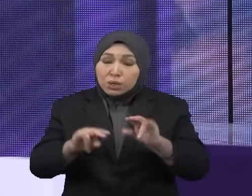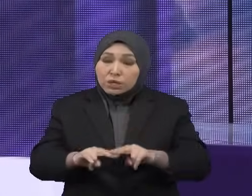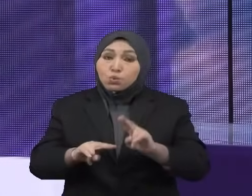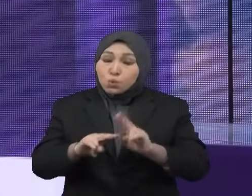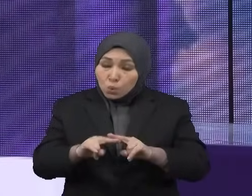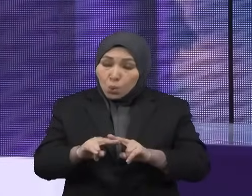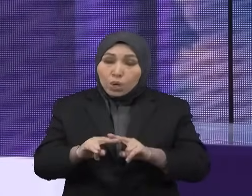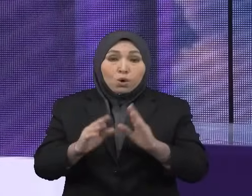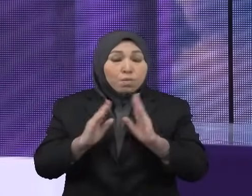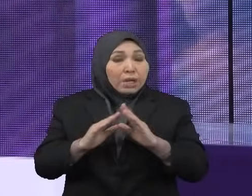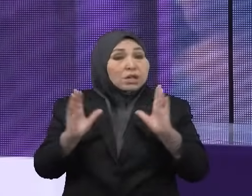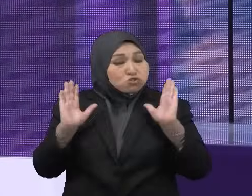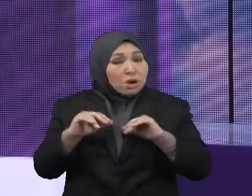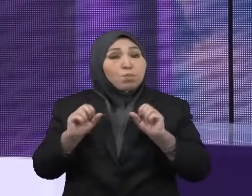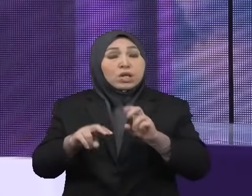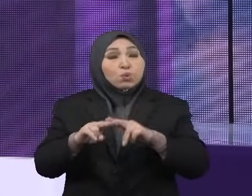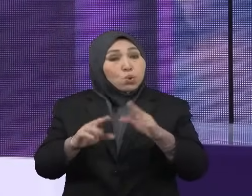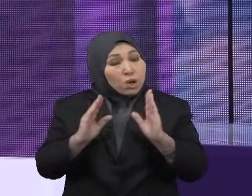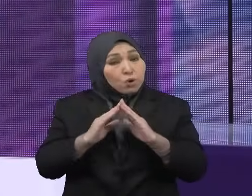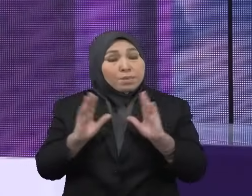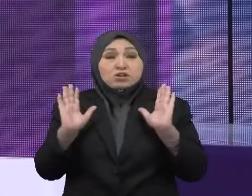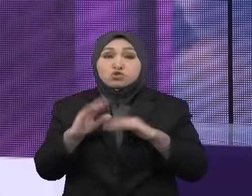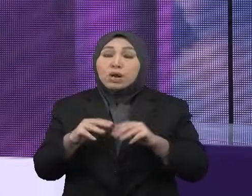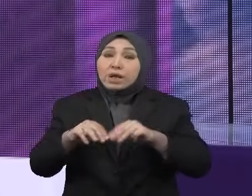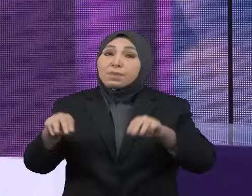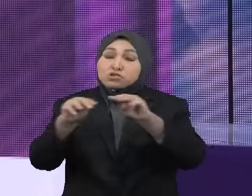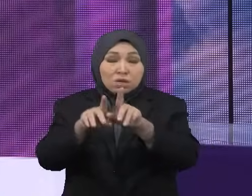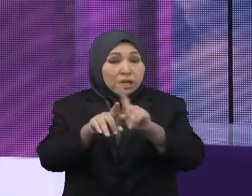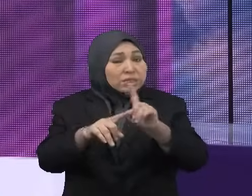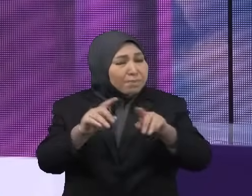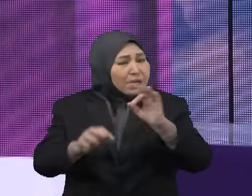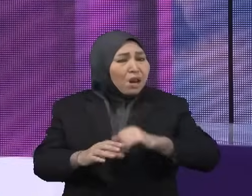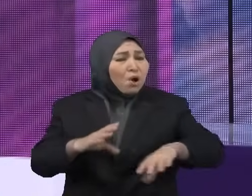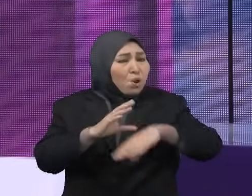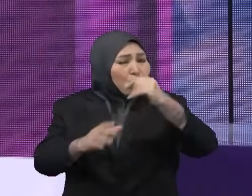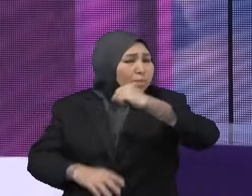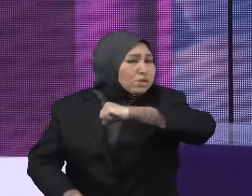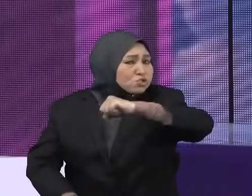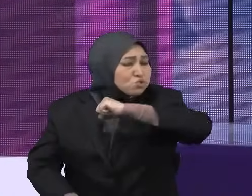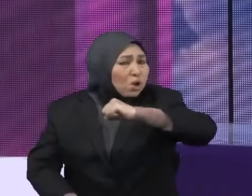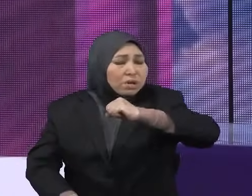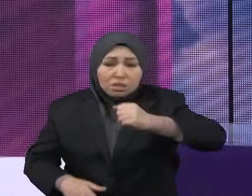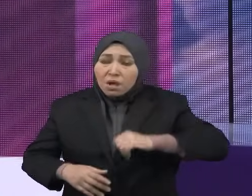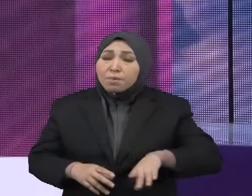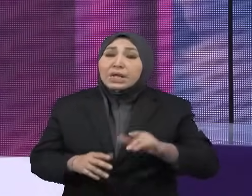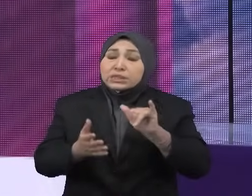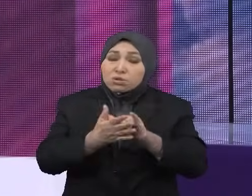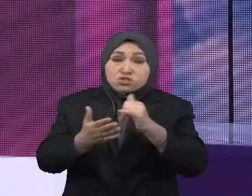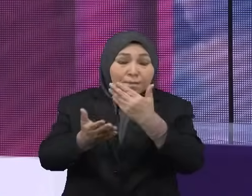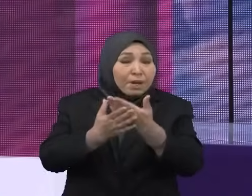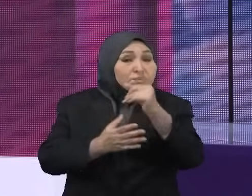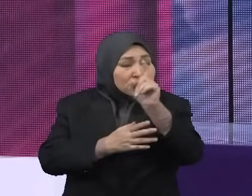beriman. Nak solat, kita boleh je duduk kat rumah kita, sembahyang kat masjid dan sebagainya. Tetapi kalau keluar berjihad ataupun berjuang, dia sampai